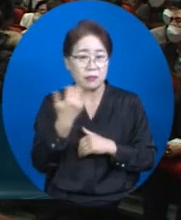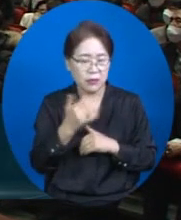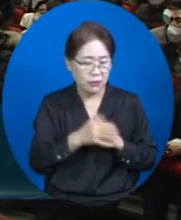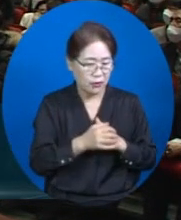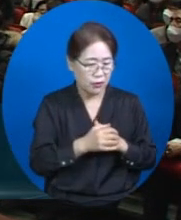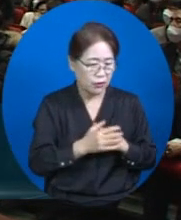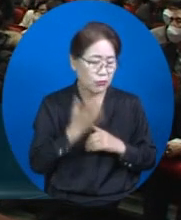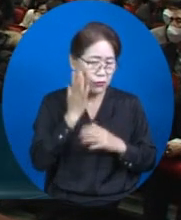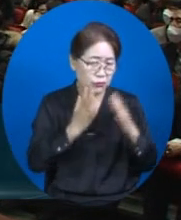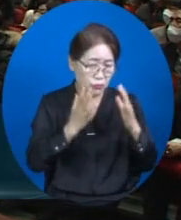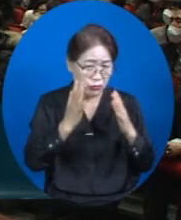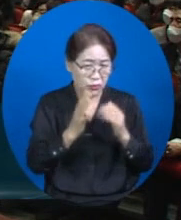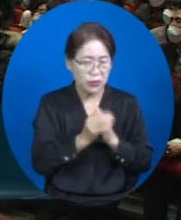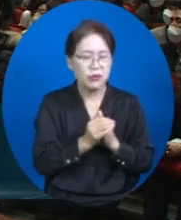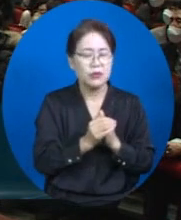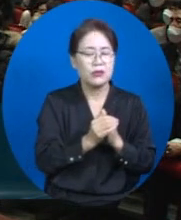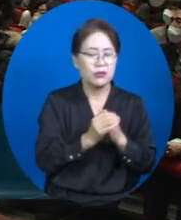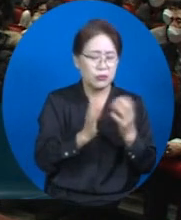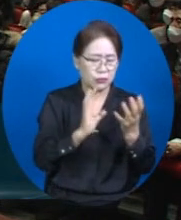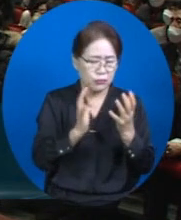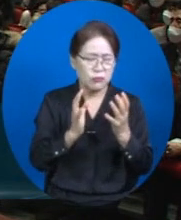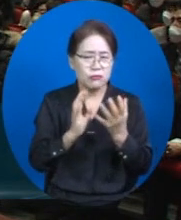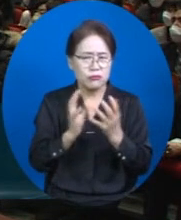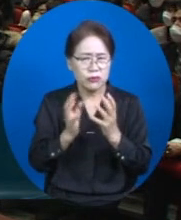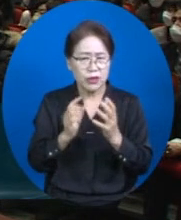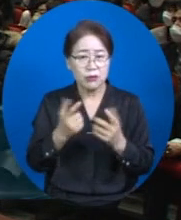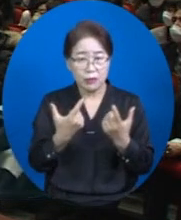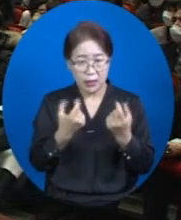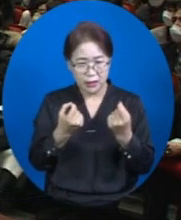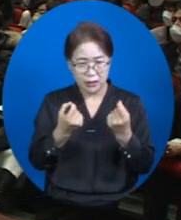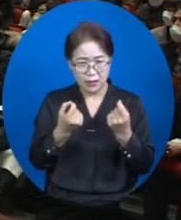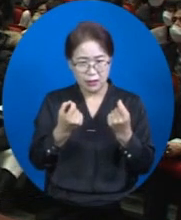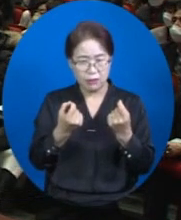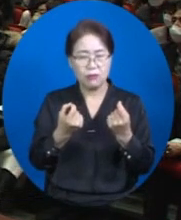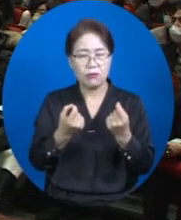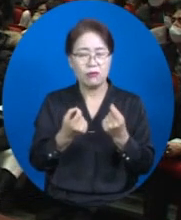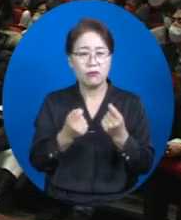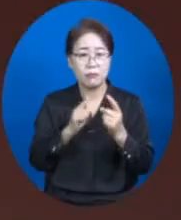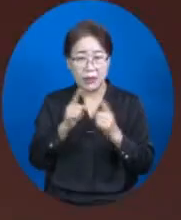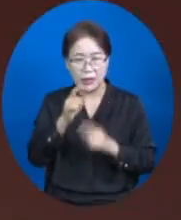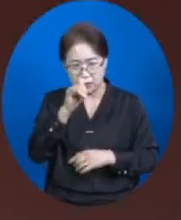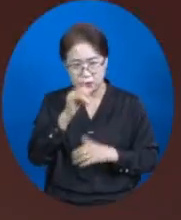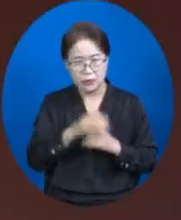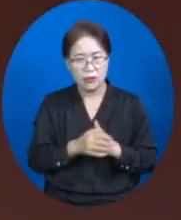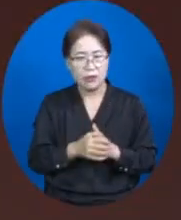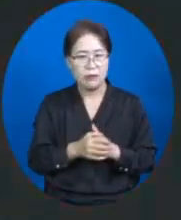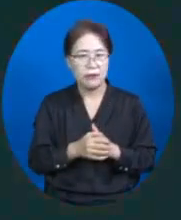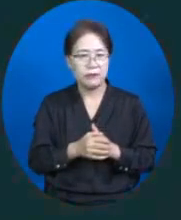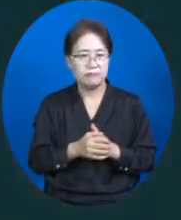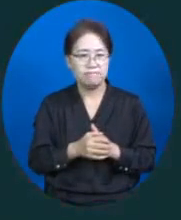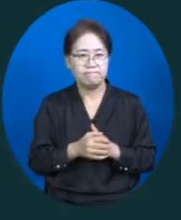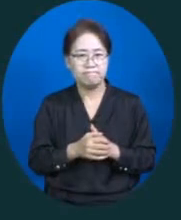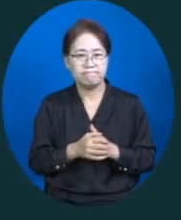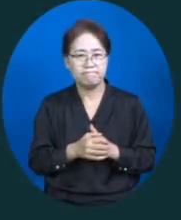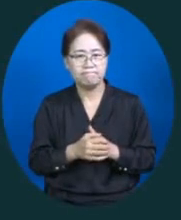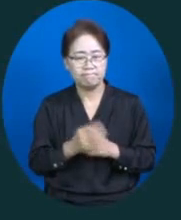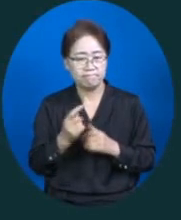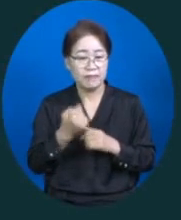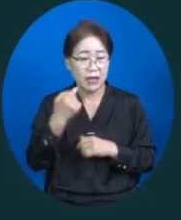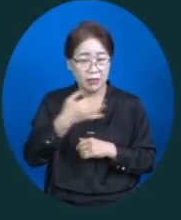같고 그 모든 영광은 불의 꽃과 같다라고 말한 적이 있잖아요 싱싱하던 풀들을 보십시오 여러분